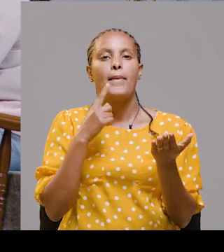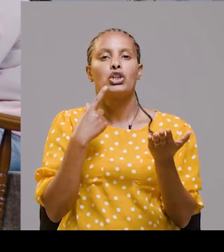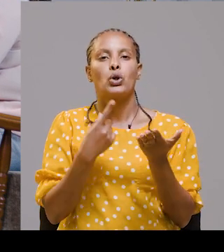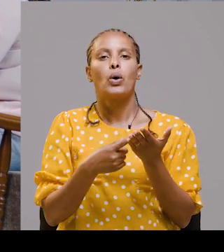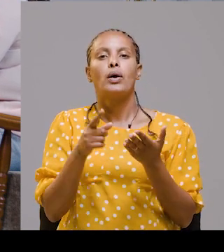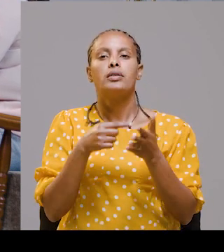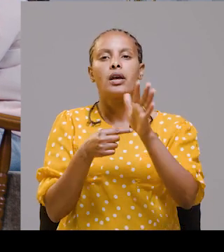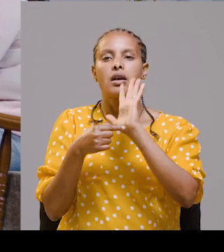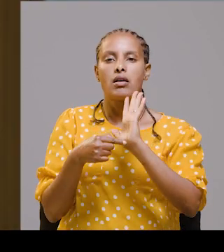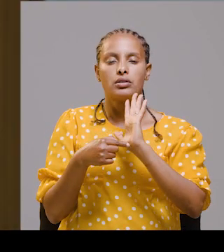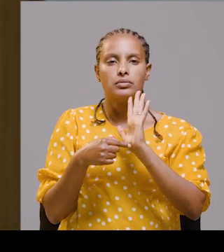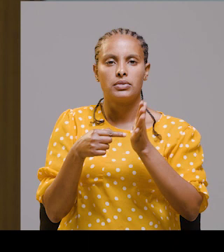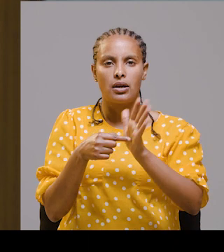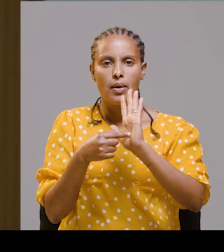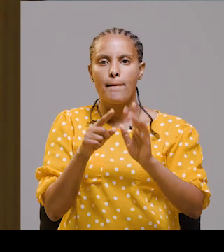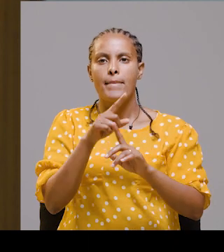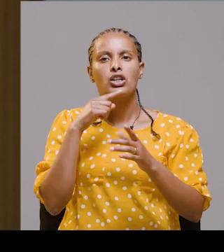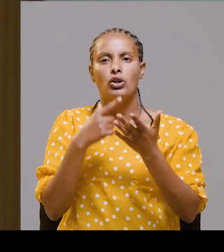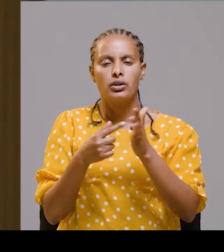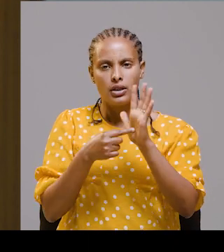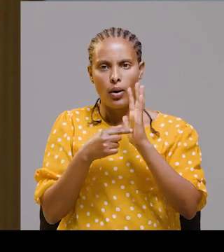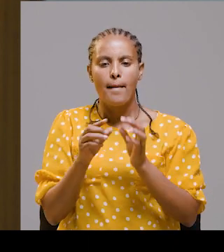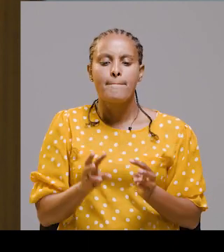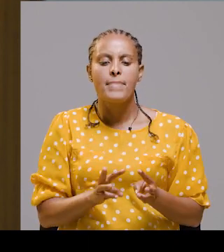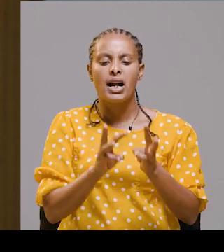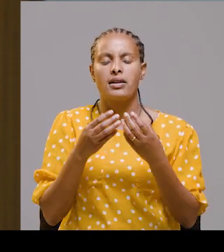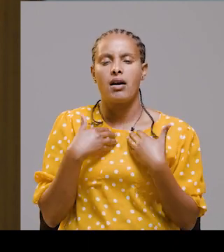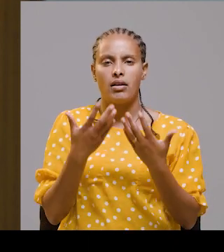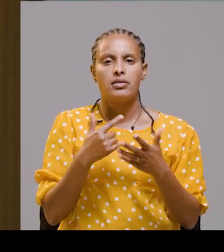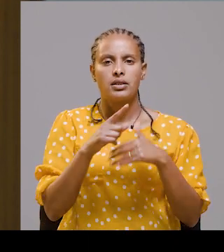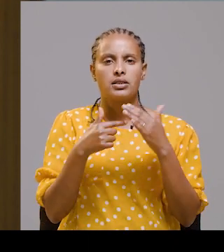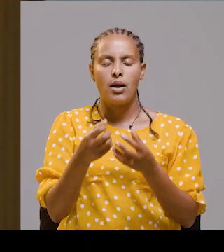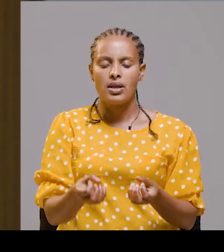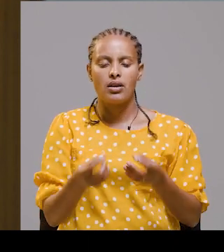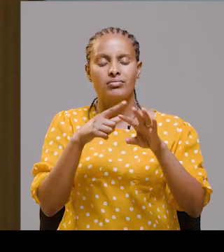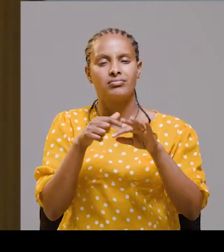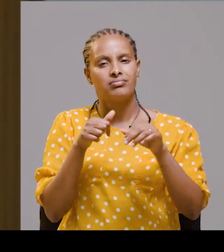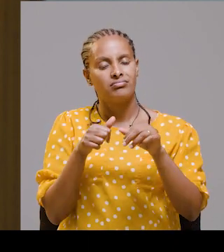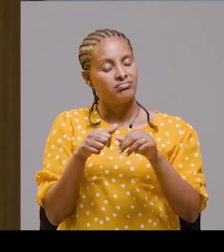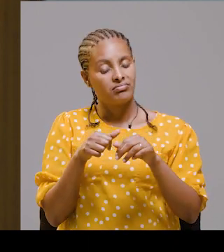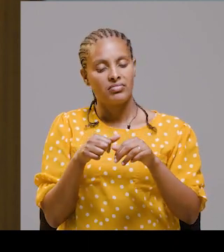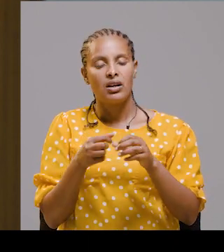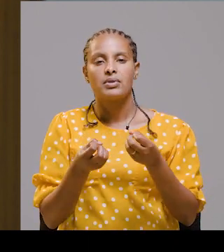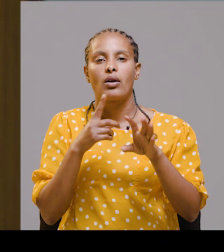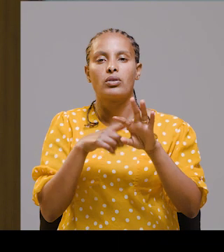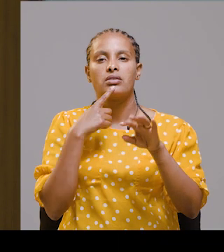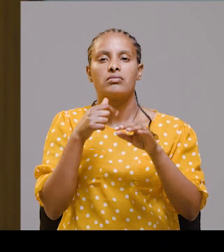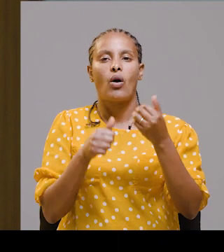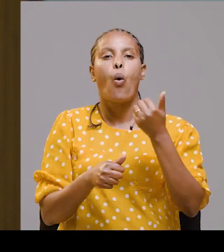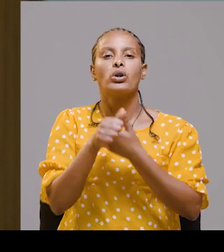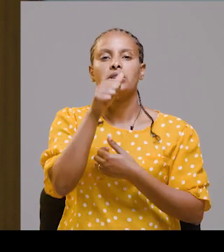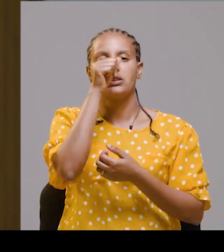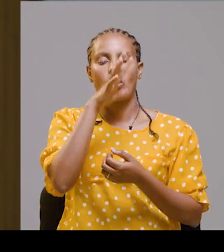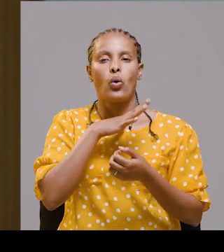መረጃዎቹ መጠየቃቸው አለ። ከነገነዱ መረጃዎቹ የሚጠየቁበትን መንገድ አለ። ስለዚህ ሞር ኦፍ ቪክቲም ብሌሚንግ የምንለው ነገር በጣም የተለመደ አይነት ነገር